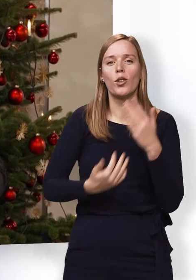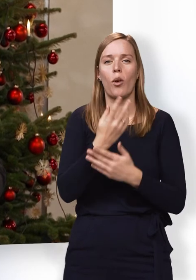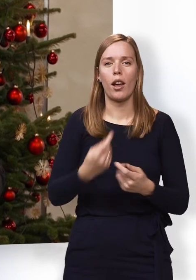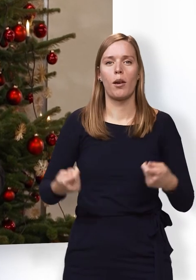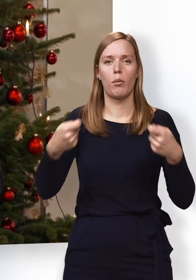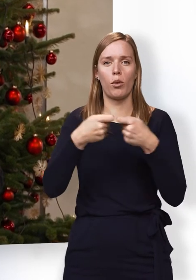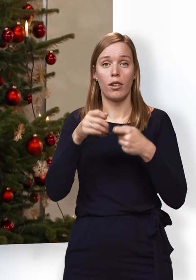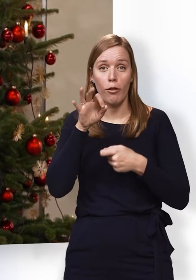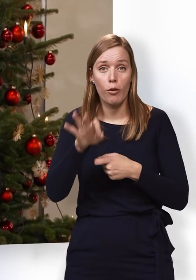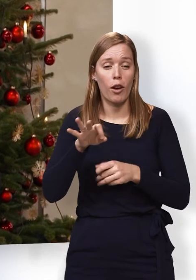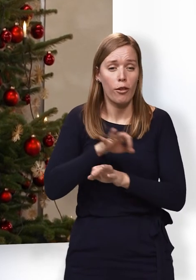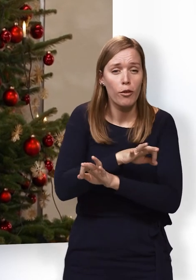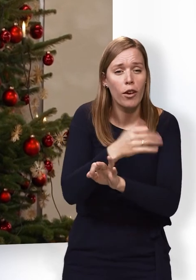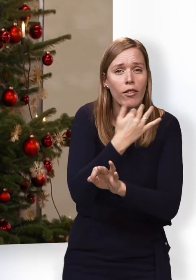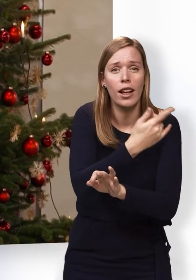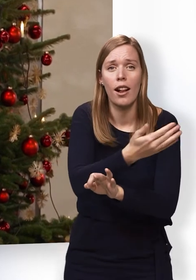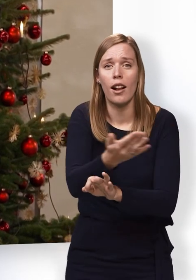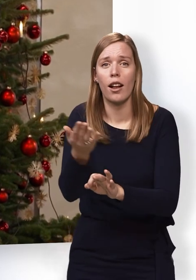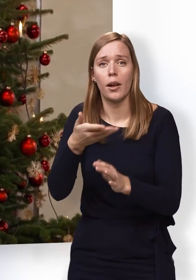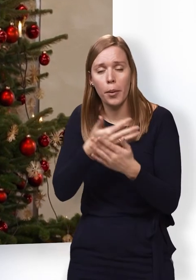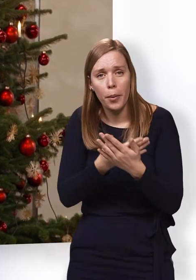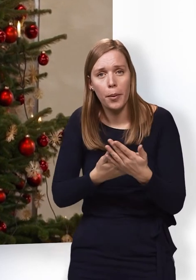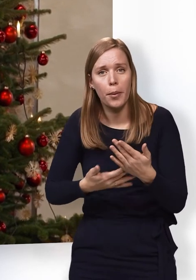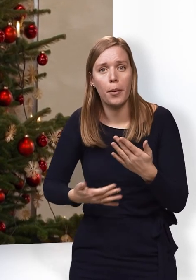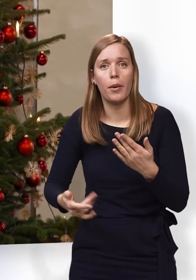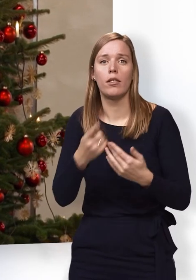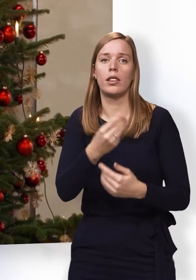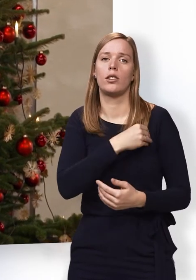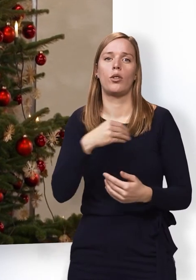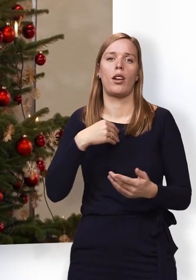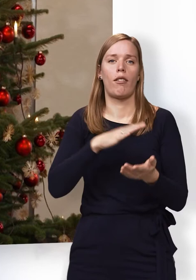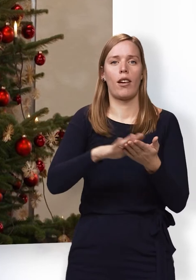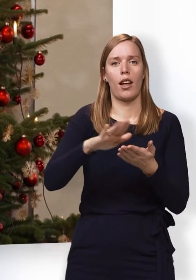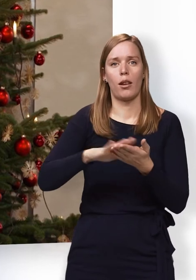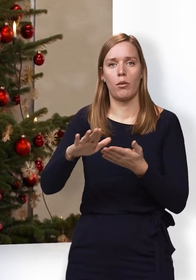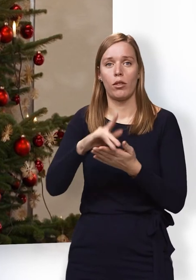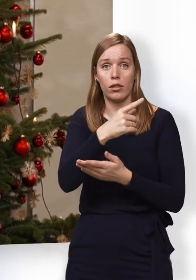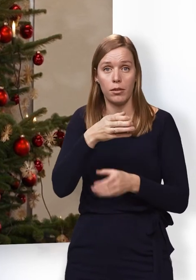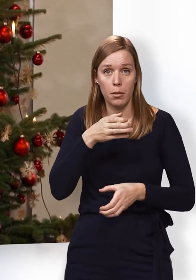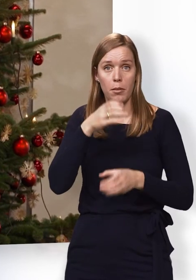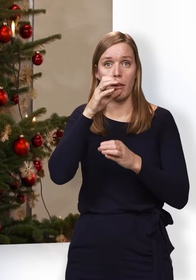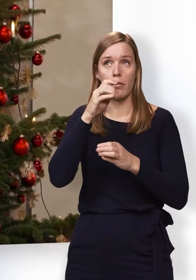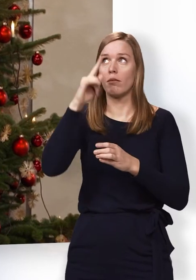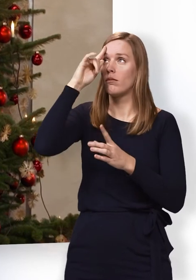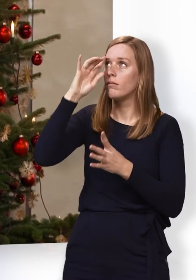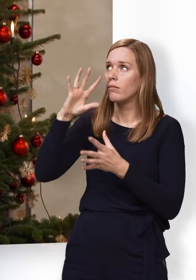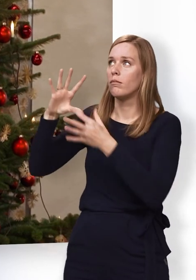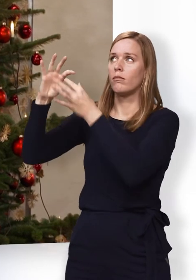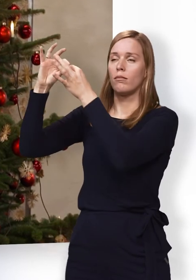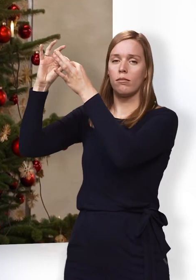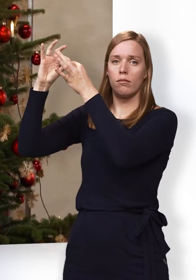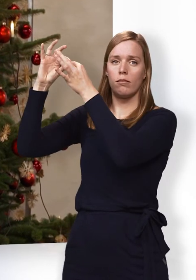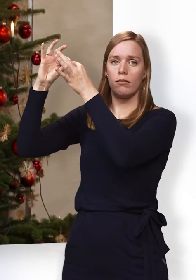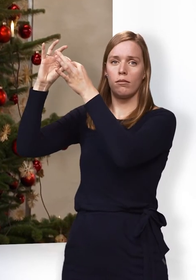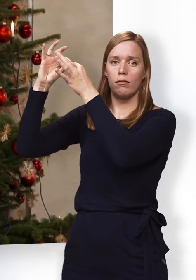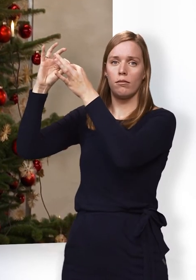für euch und für viele vergossen wird zur Vergebung der Sünden. Das tut zu meinem Gedächtnis.